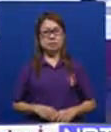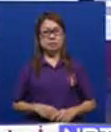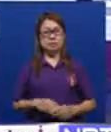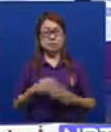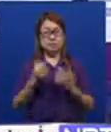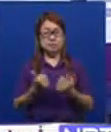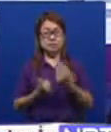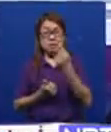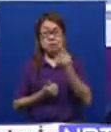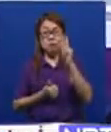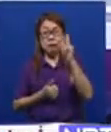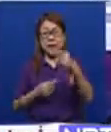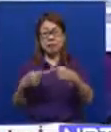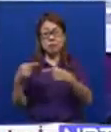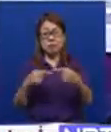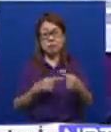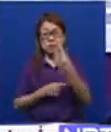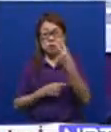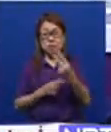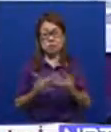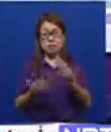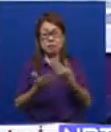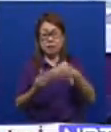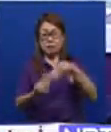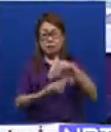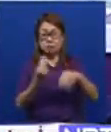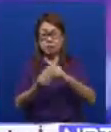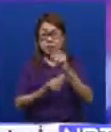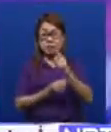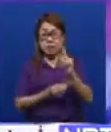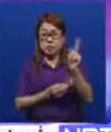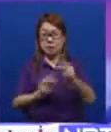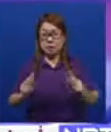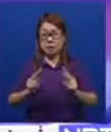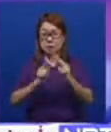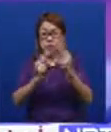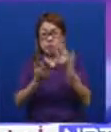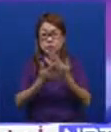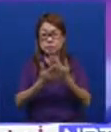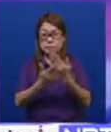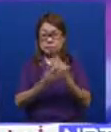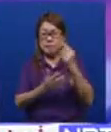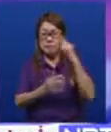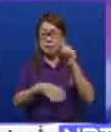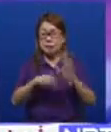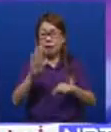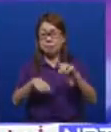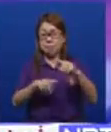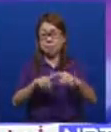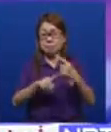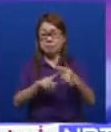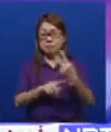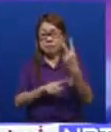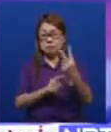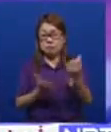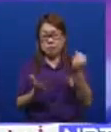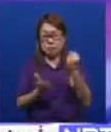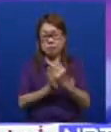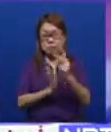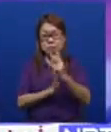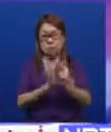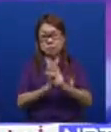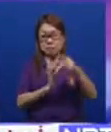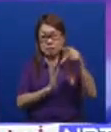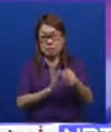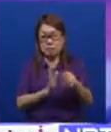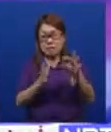ต่มาชมข่าวกต่อนะครั ไปดประเรจทางดศกษกิจแต่ช่งนี้ครัซึกระทงกคลงก็คาดการว่าใช้เวลา 2 เดือนใการออกกฎหมายพิเศษ ลางนี่จ